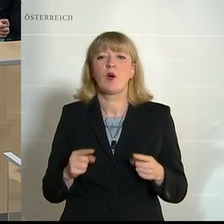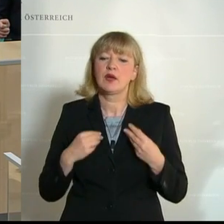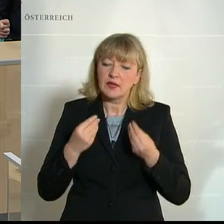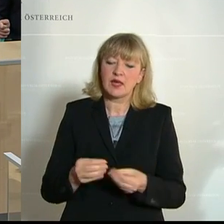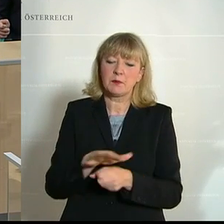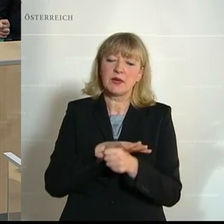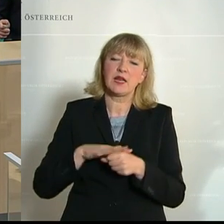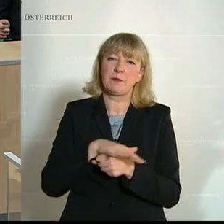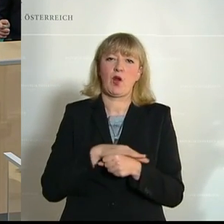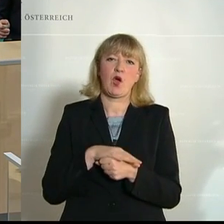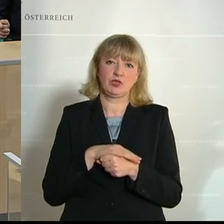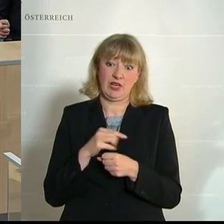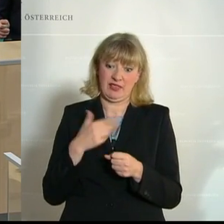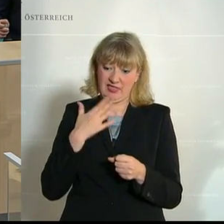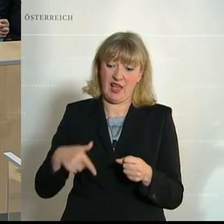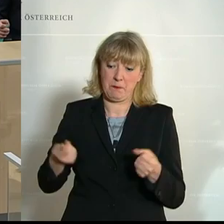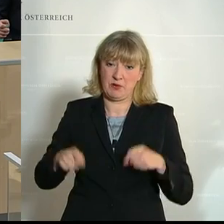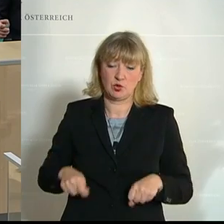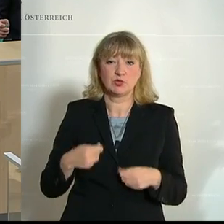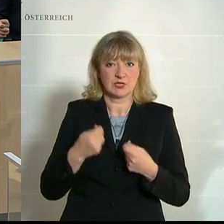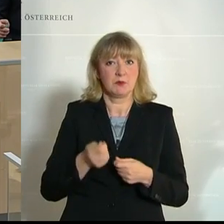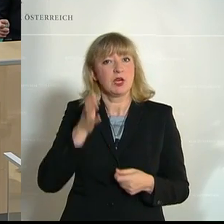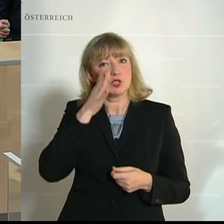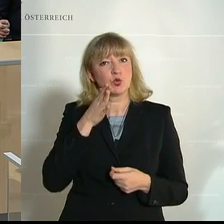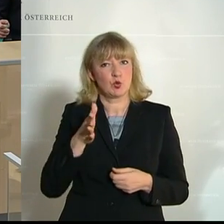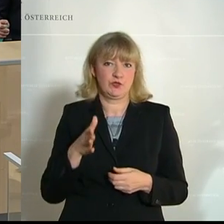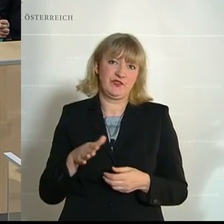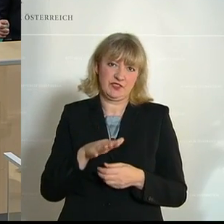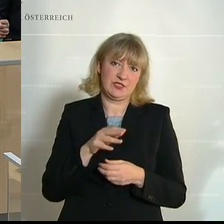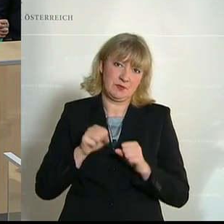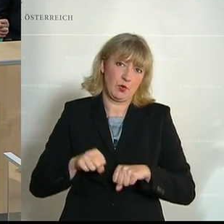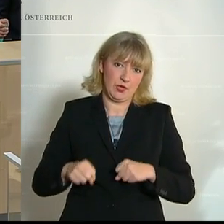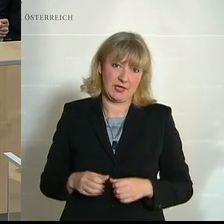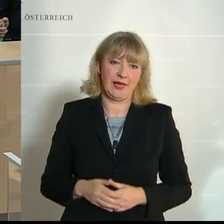wir der Branche mit diesem Beschluss eine Zukunftsperspektive. Danke.